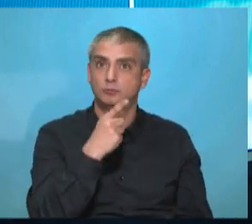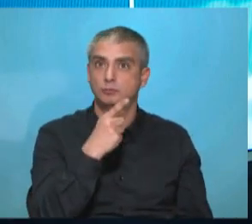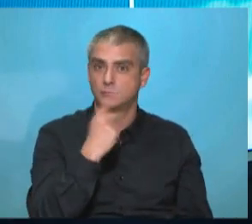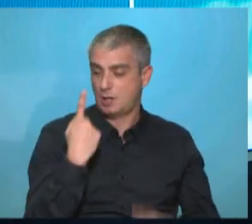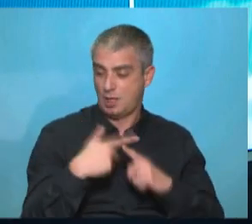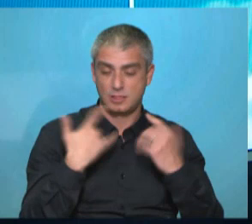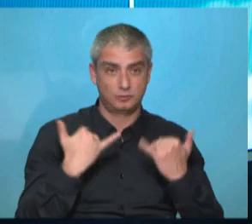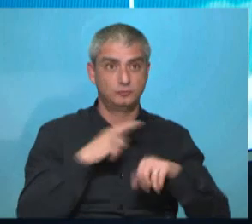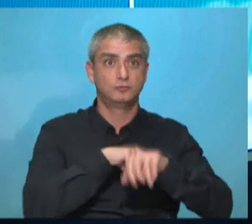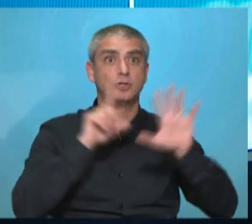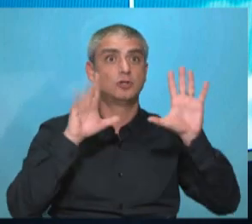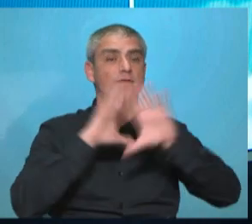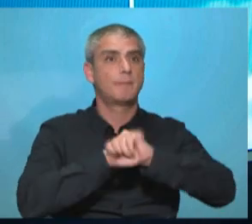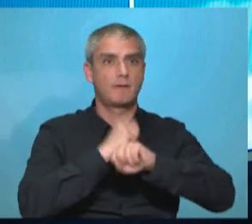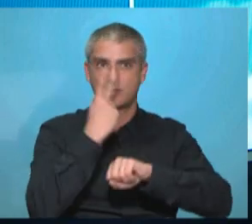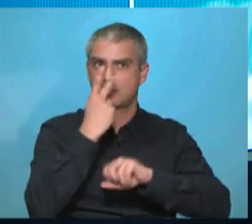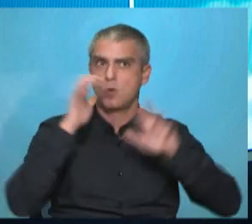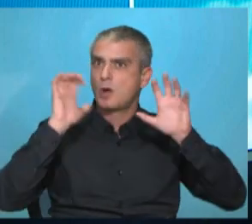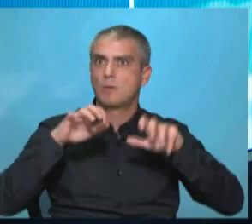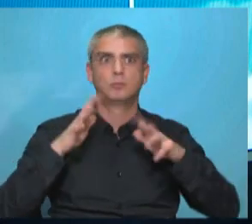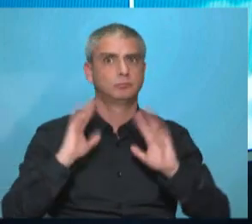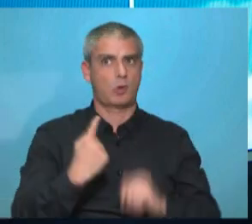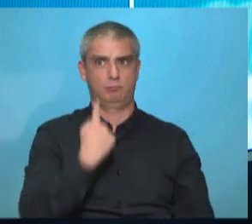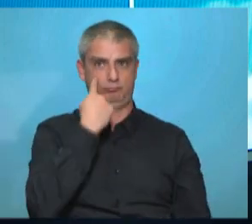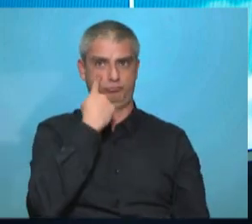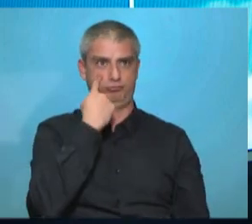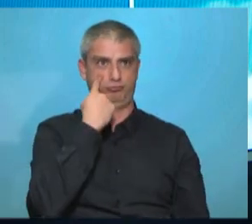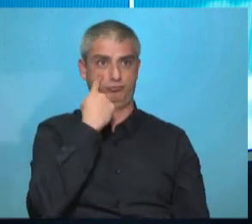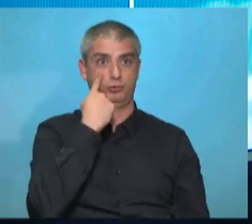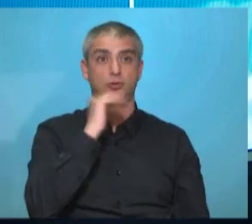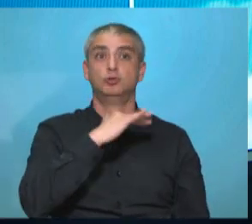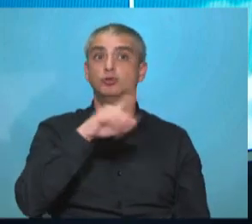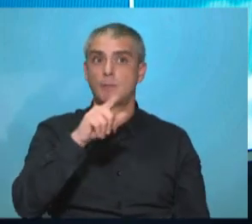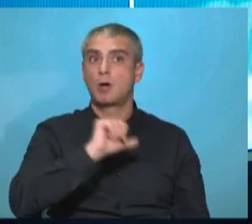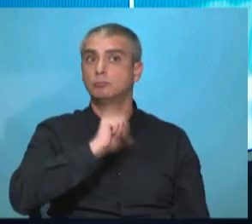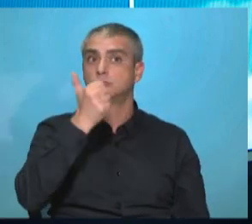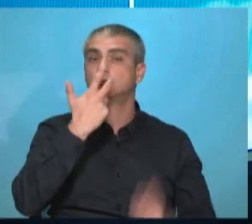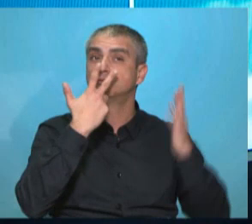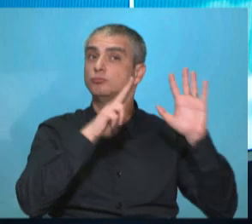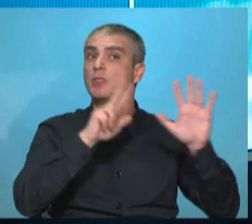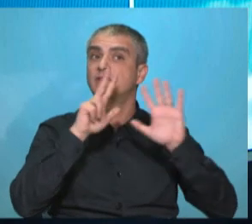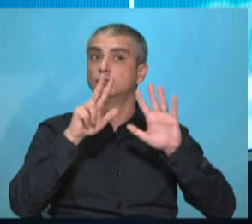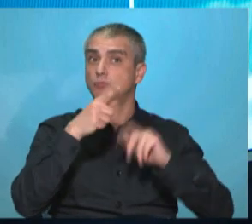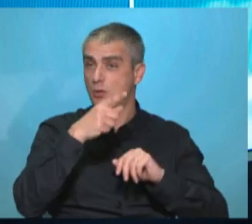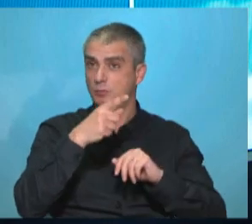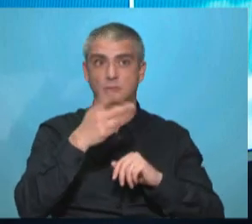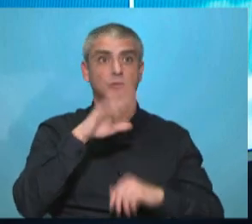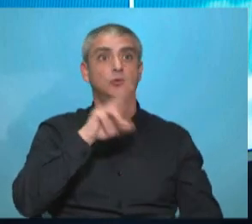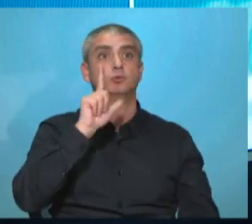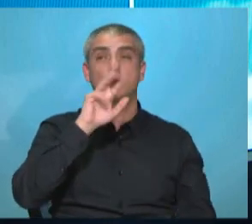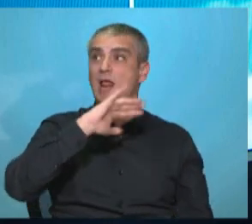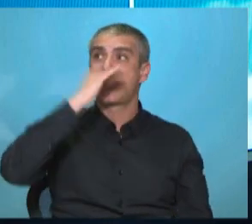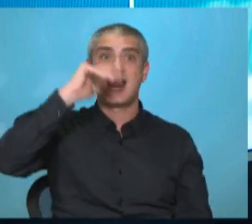עכשיו 19:00. תראו את הכמויות, מאוד מרשימות, השומרון ממשיך להוביל 88 מילימטרים, צוריאל בגליל